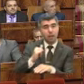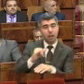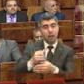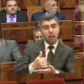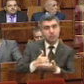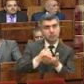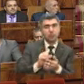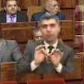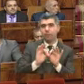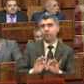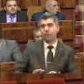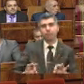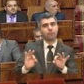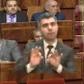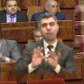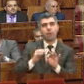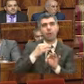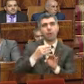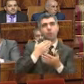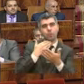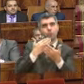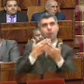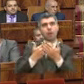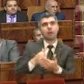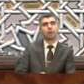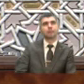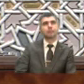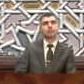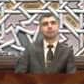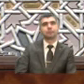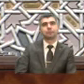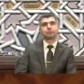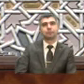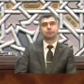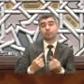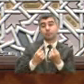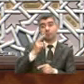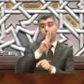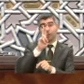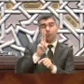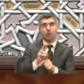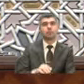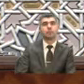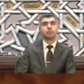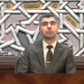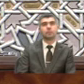في حدود الاعتمادات المادية. شكرا سيد النائب، انتهى الوقت. هل من تعقيب إضافي؟